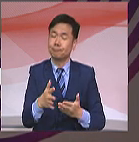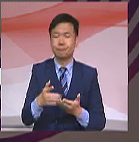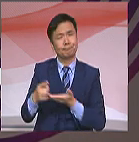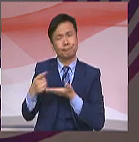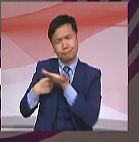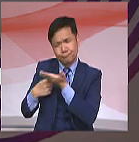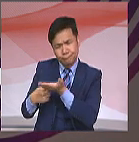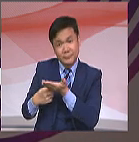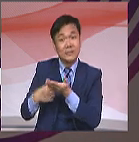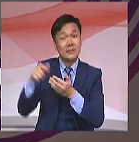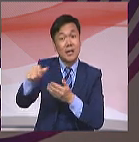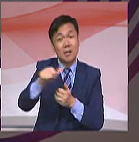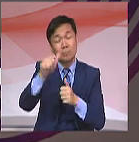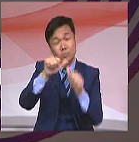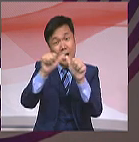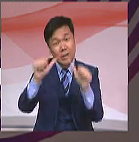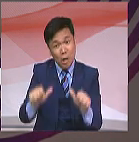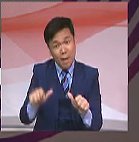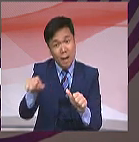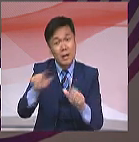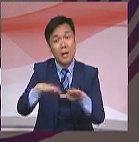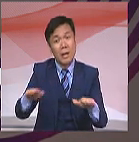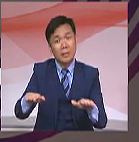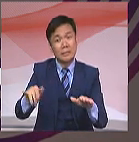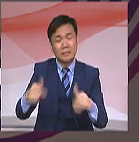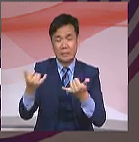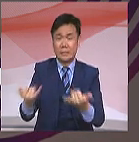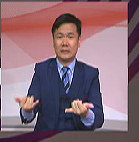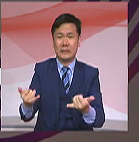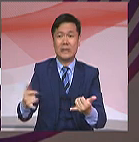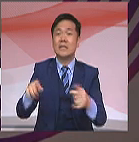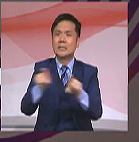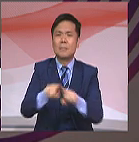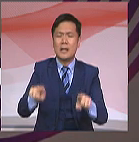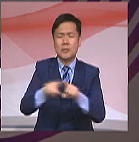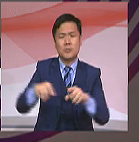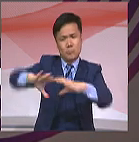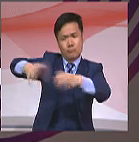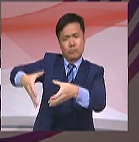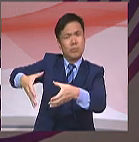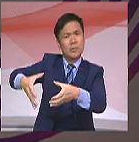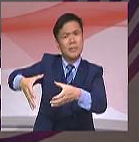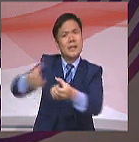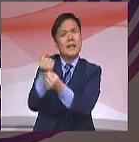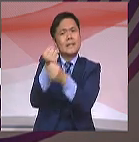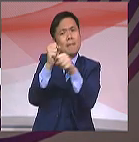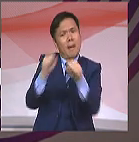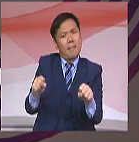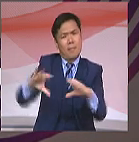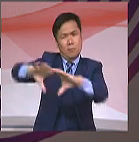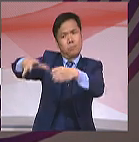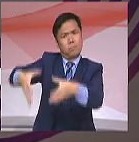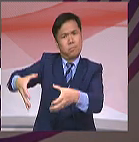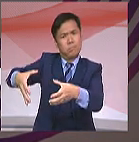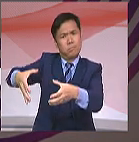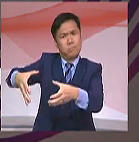di asrama pada hari ini berada dalam satu bubble, satu gelombang yang gelombang selamat,